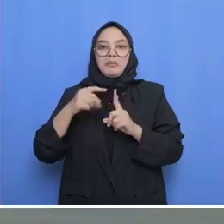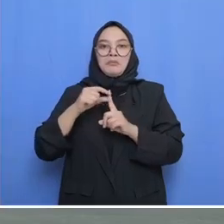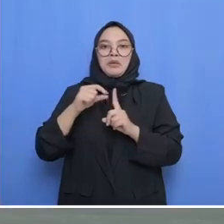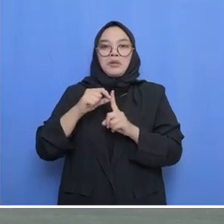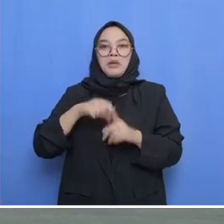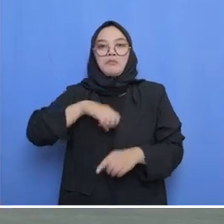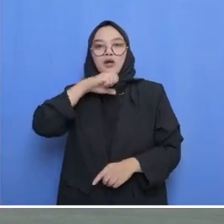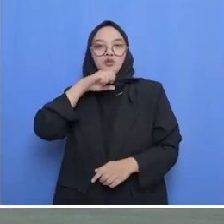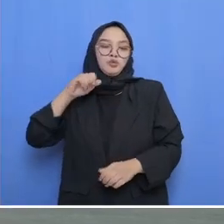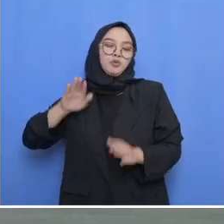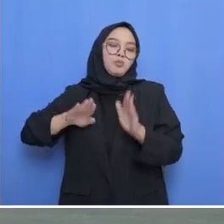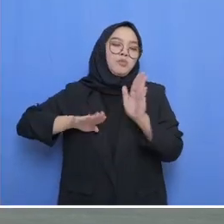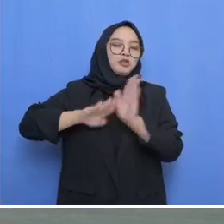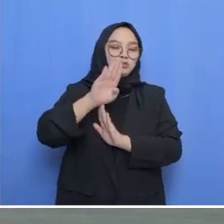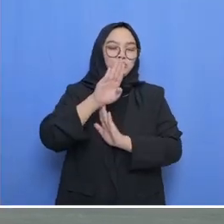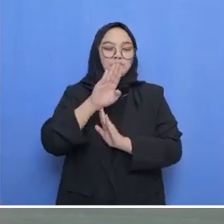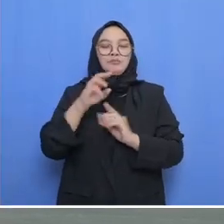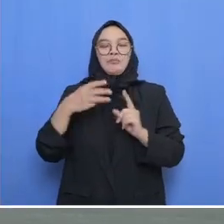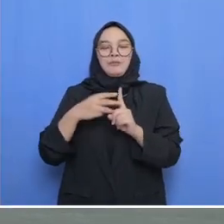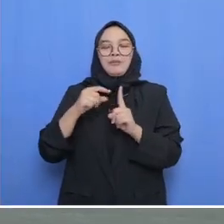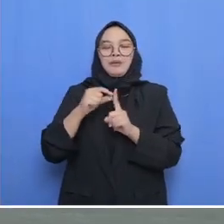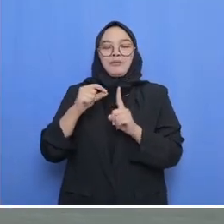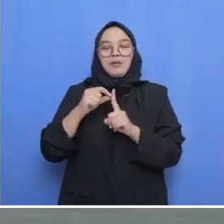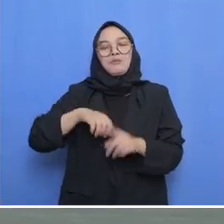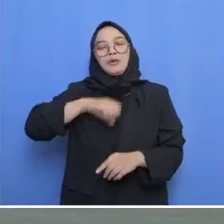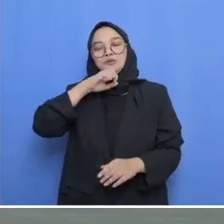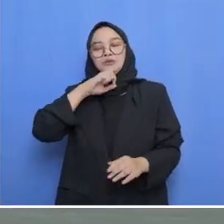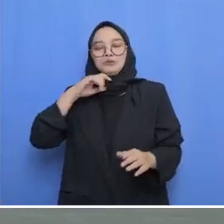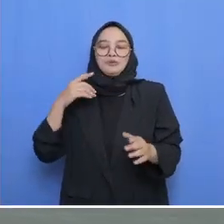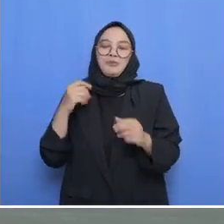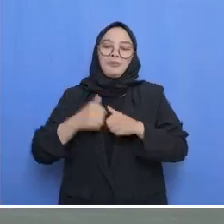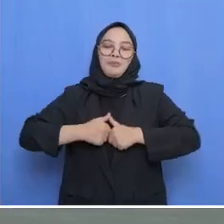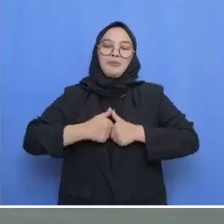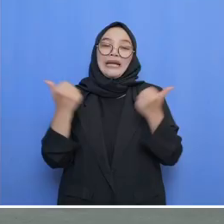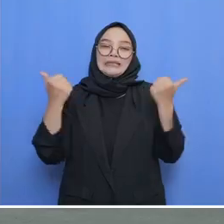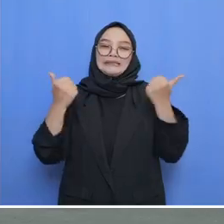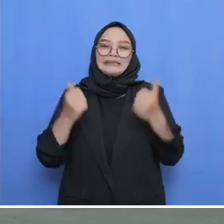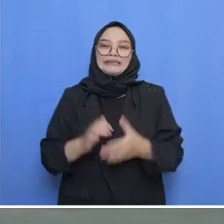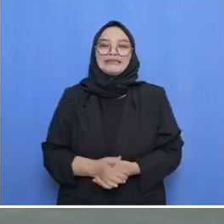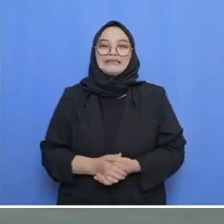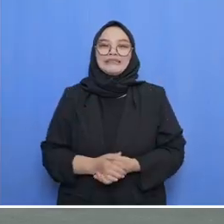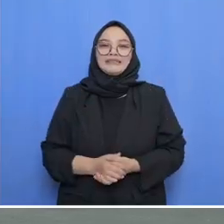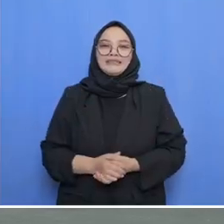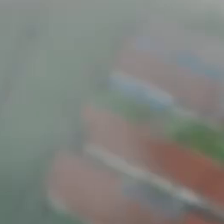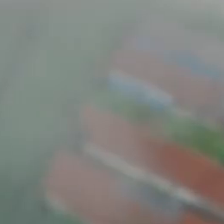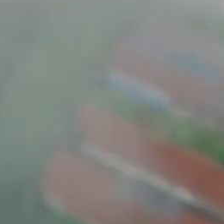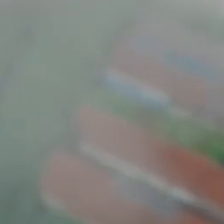MBBP Batu, maju! MBBP Batu, the best!